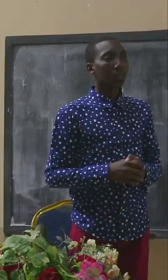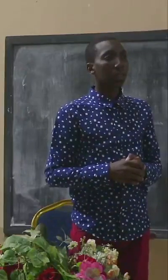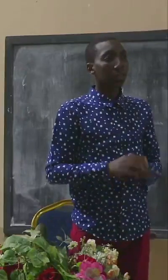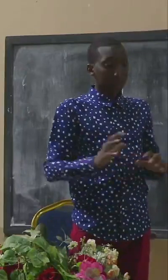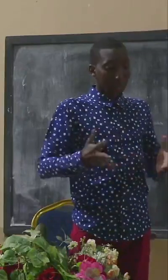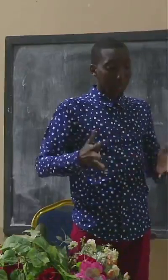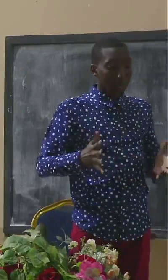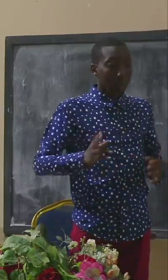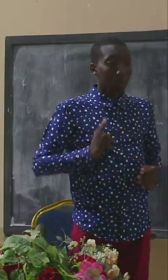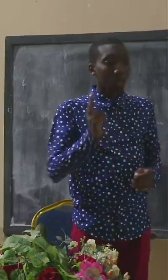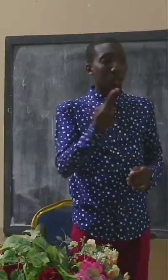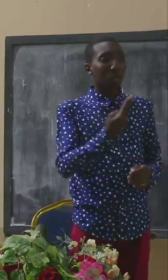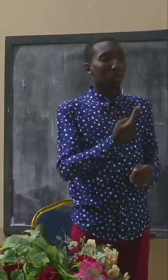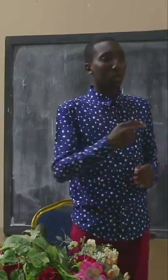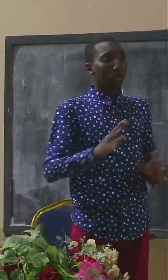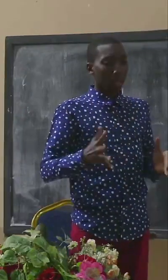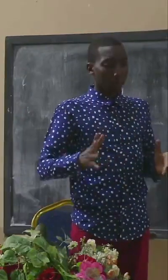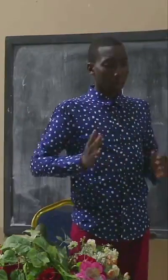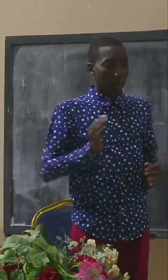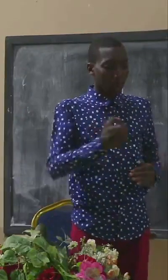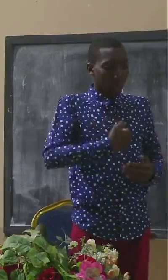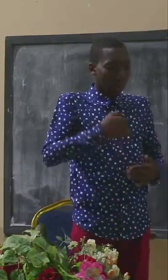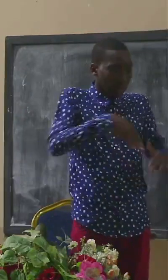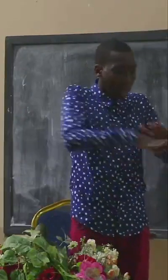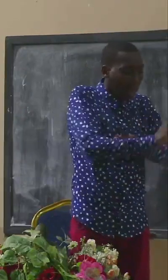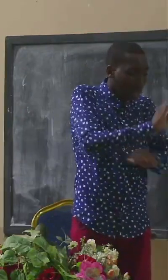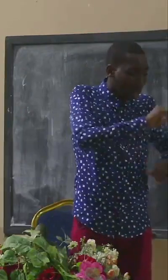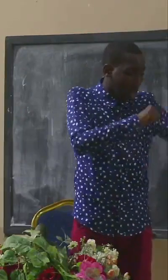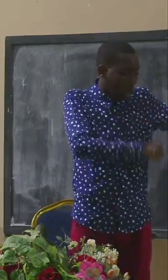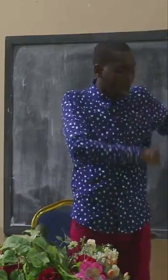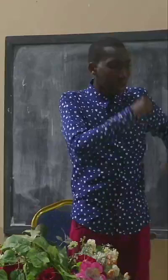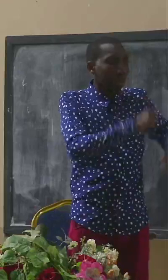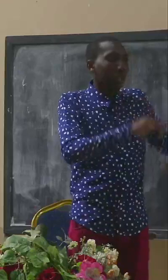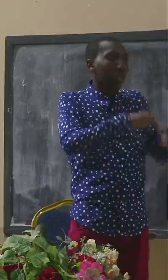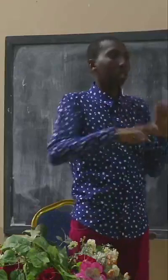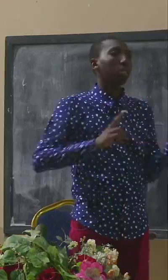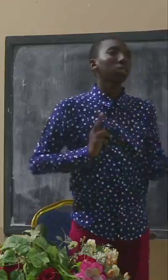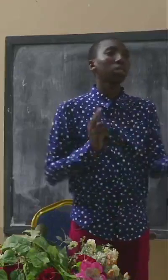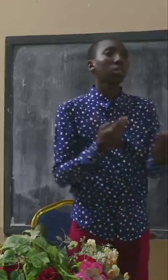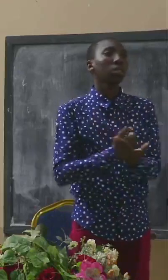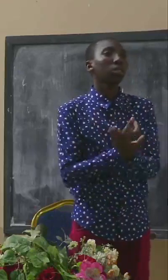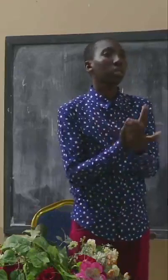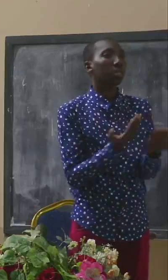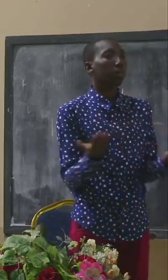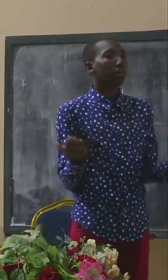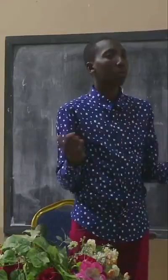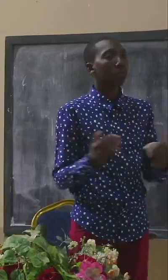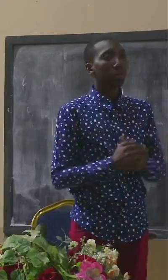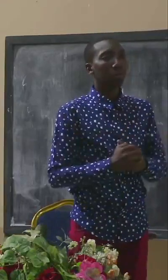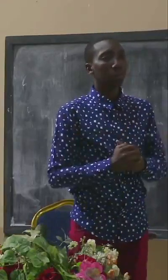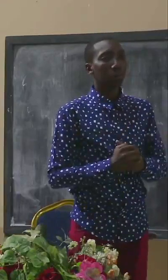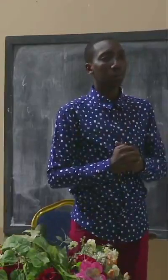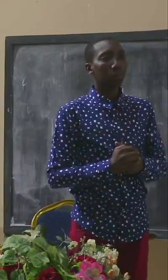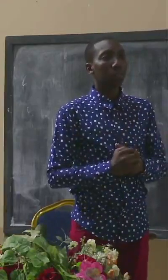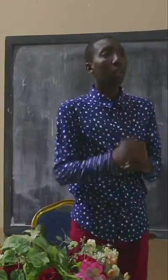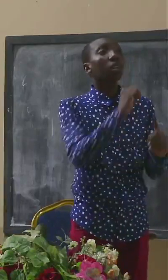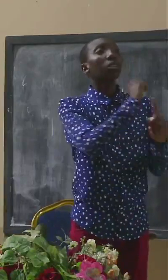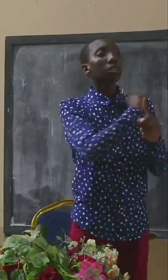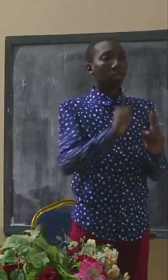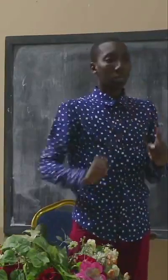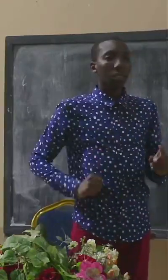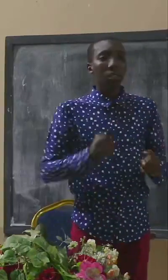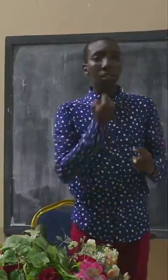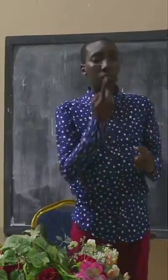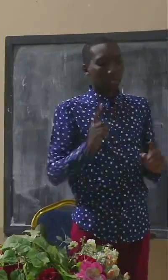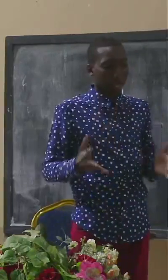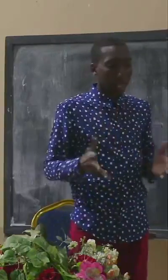Inakuingizamo doute. Ça sème en toi la doute. Dieu anasema usiogope. Alors il te